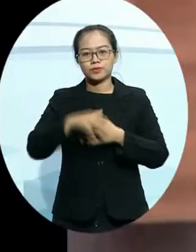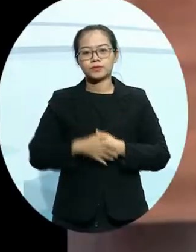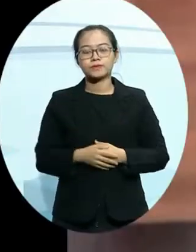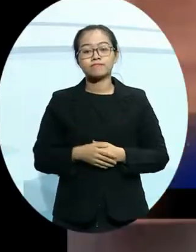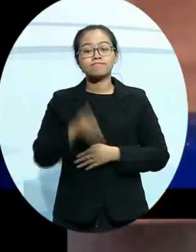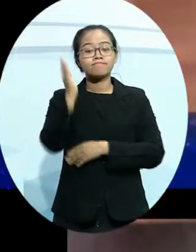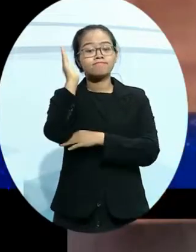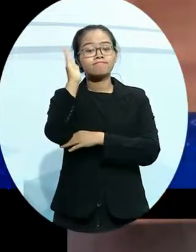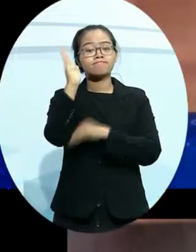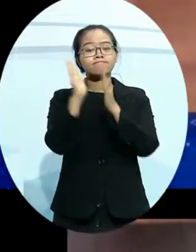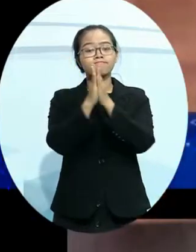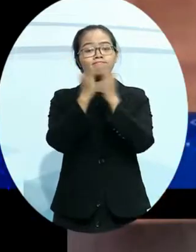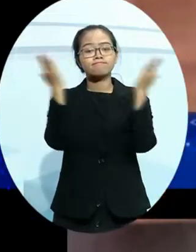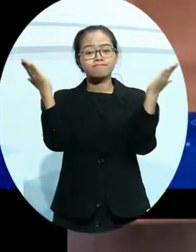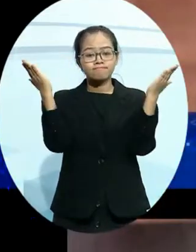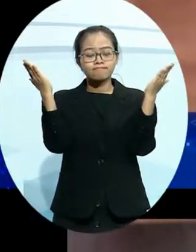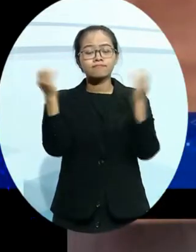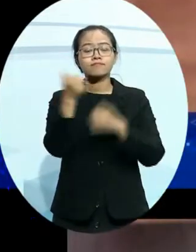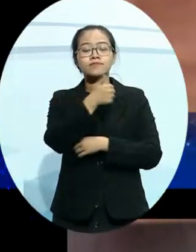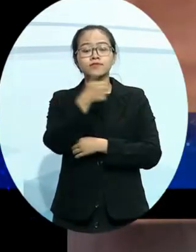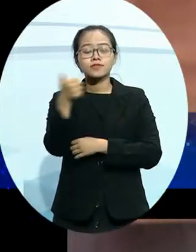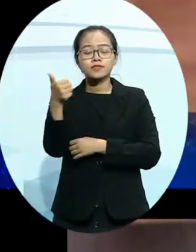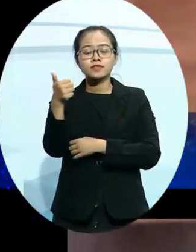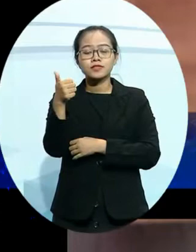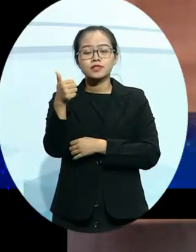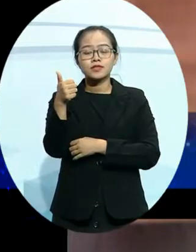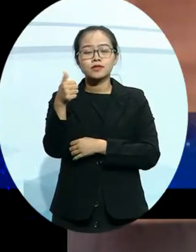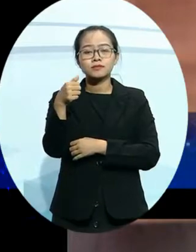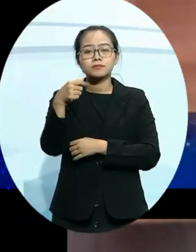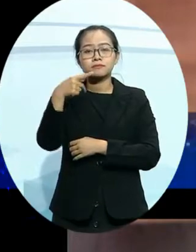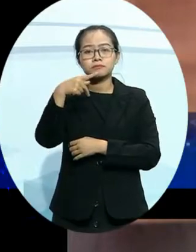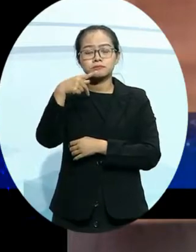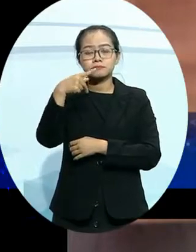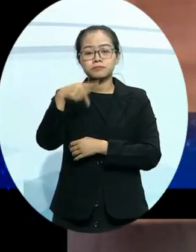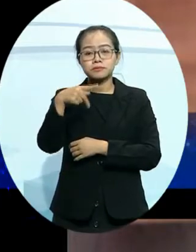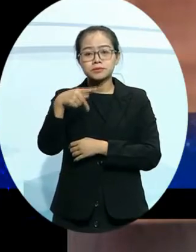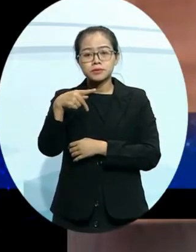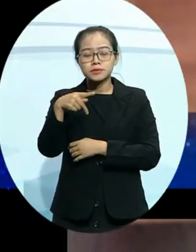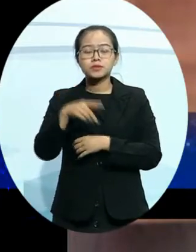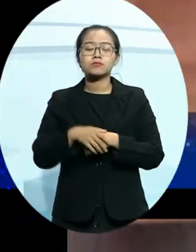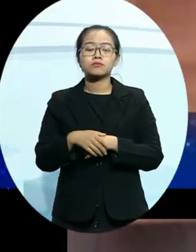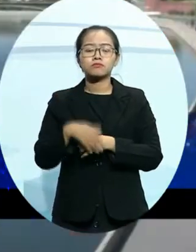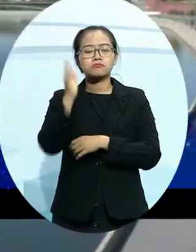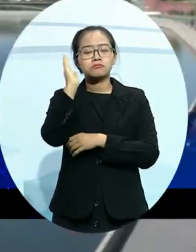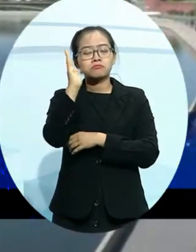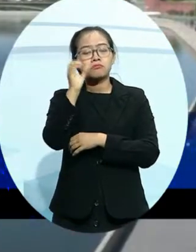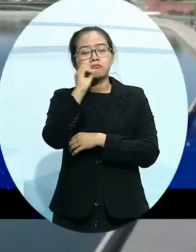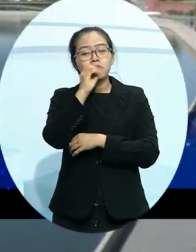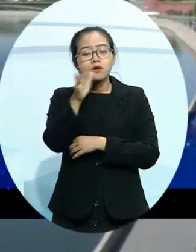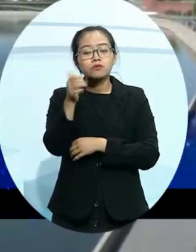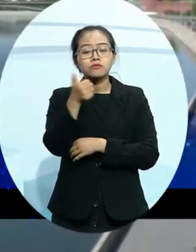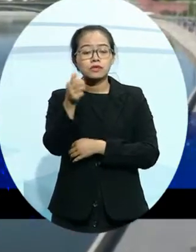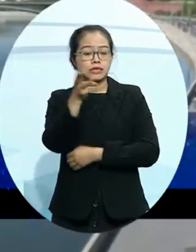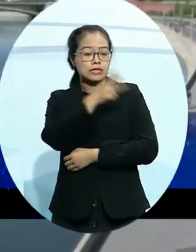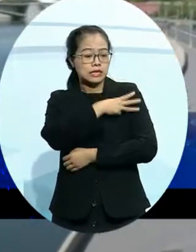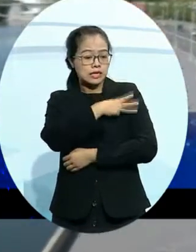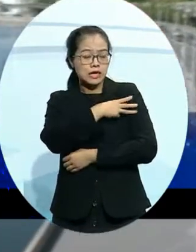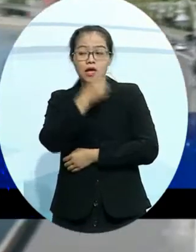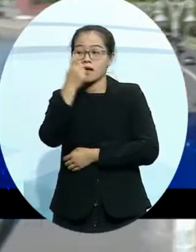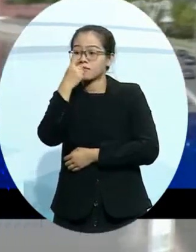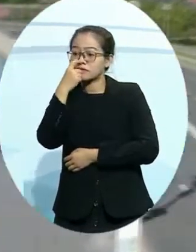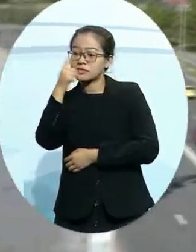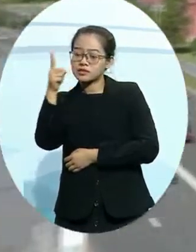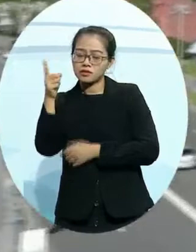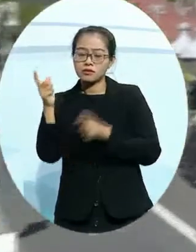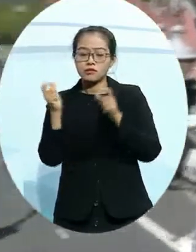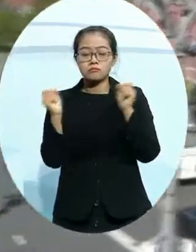Phát biểu trước báo giới, người phát ngôn Điện Kremlin Dmitry Peskov cho rằng việc duy trì liên lạc giữa Nga và phương Tây có thể diễn ra dựa trên những